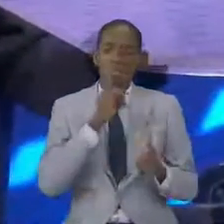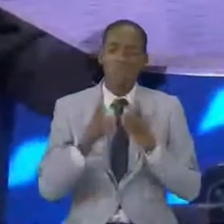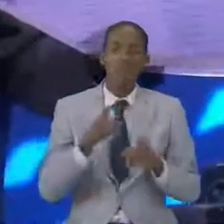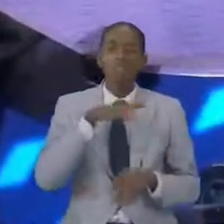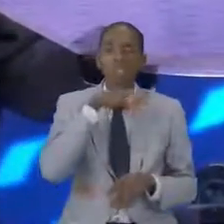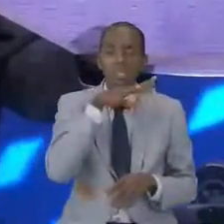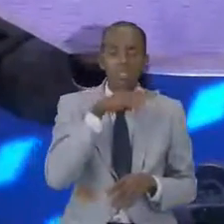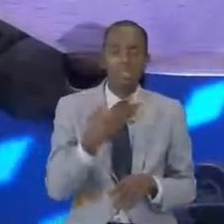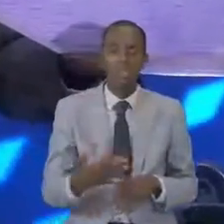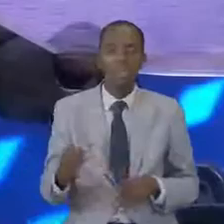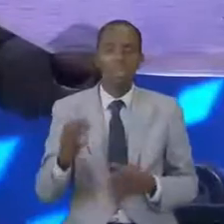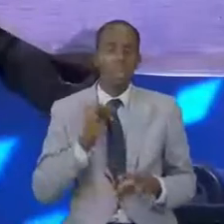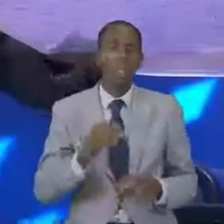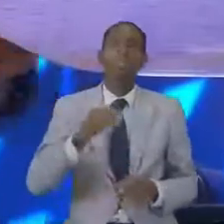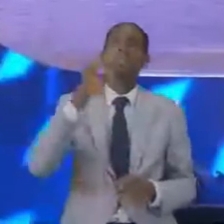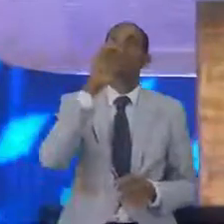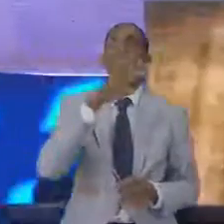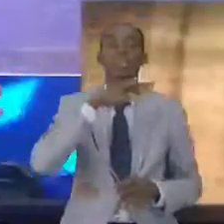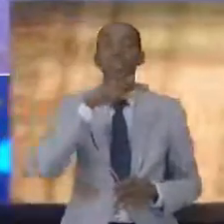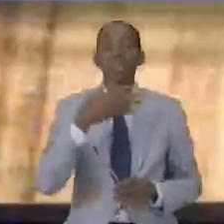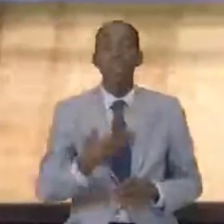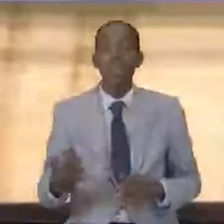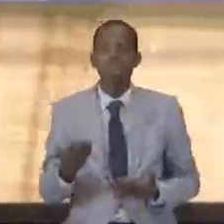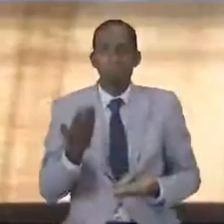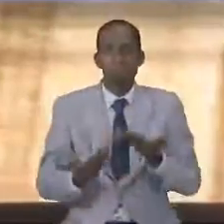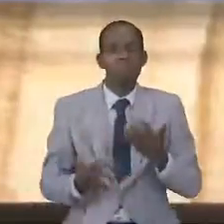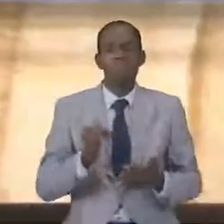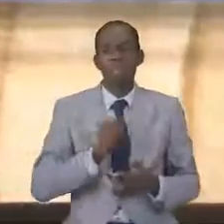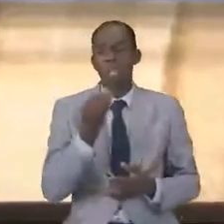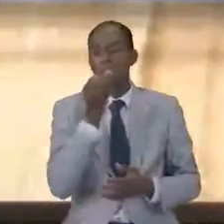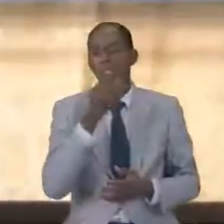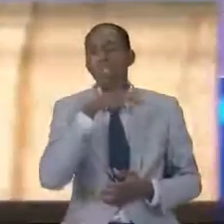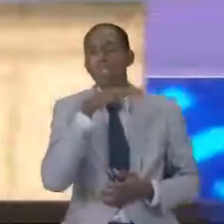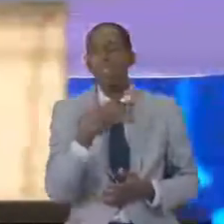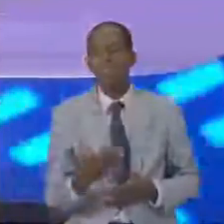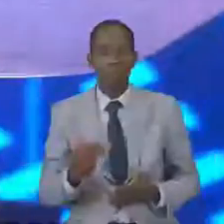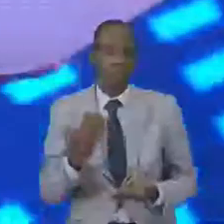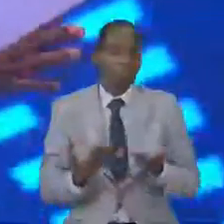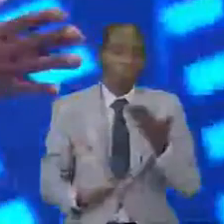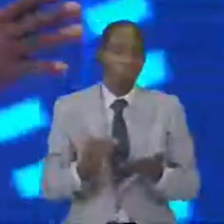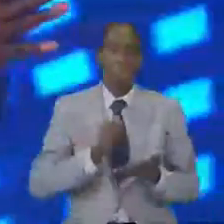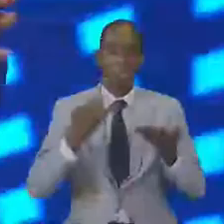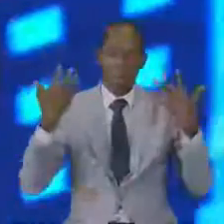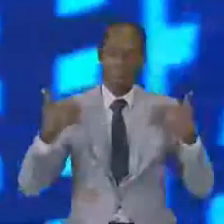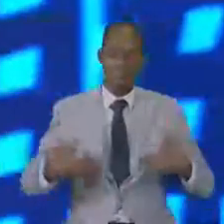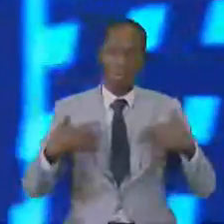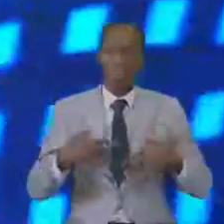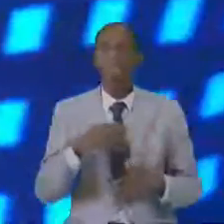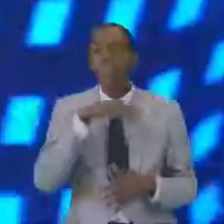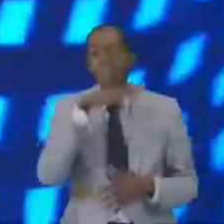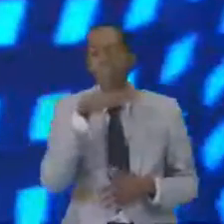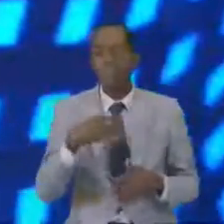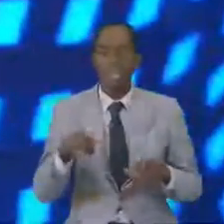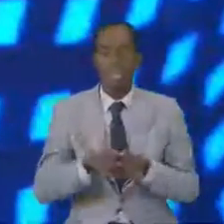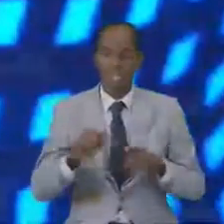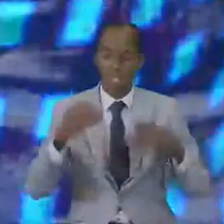l'iniquité même si je bois l'iniquité même si je mange même si je porte l'unité comme